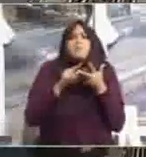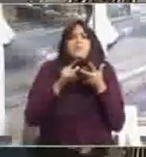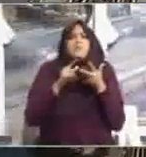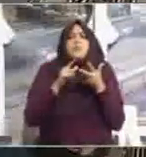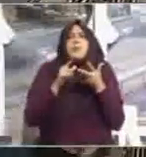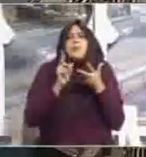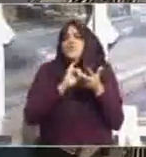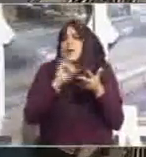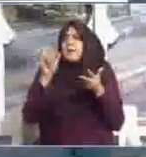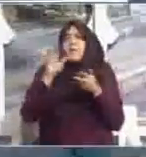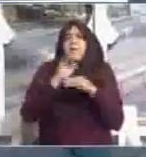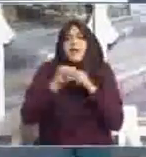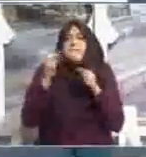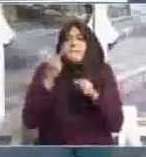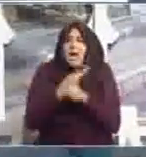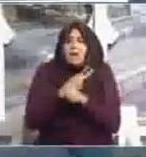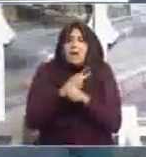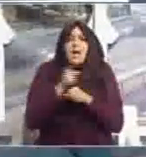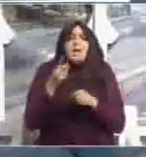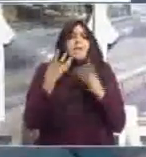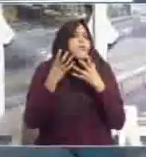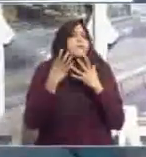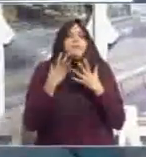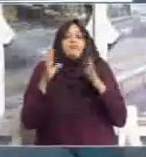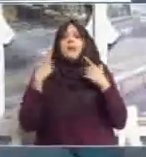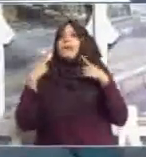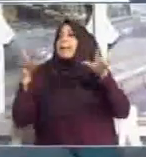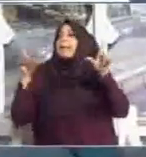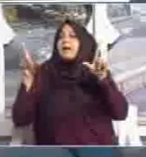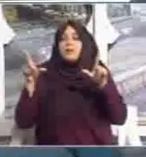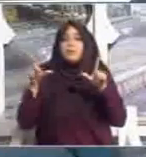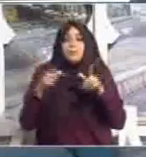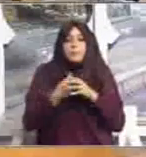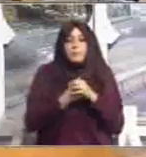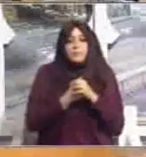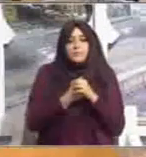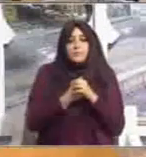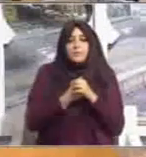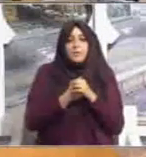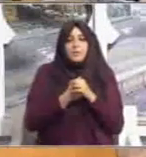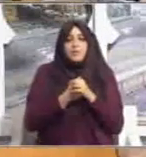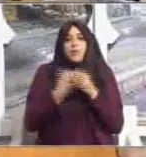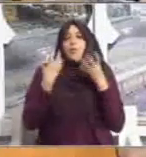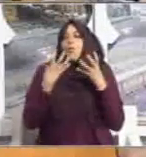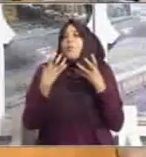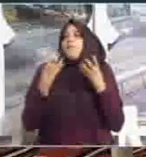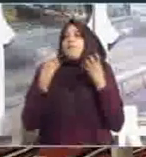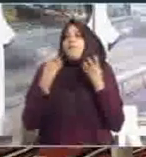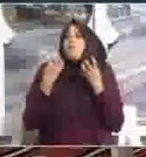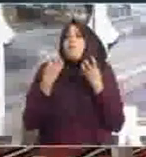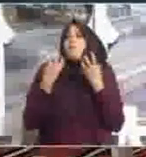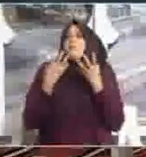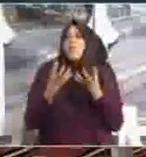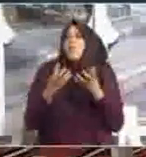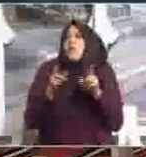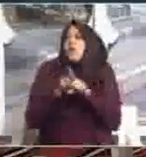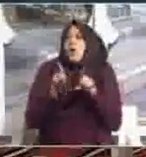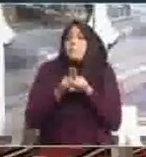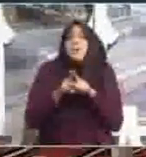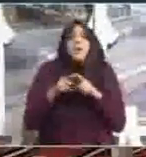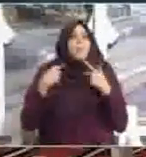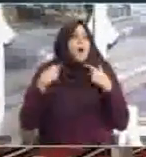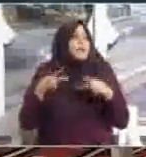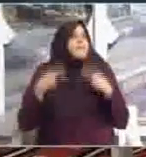ذلك، وإنما حبت فقط يعني كما نقولوا تتحرر، أو حبت معناته تتفسح، او حبت مع انت كما نقول احنا